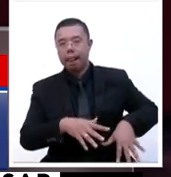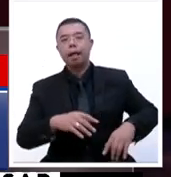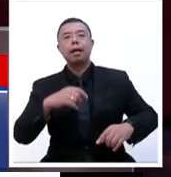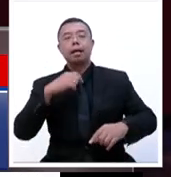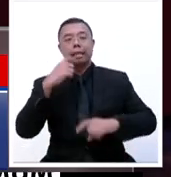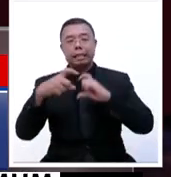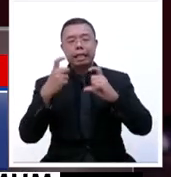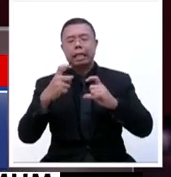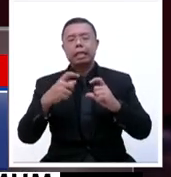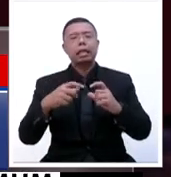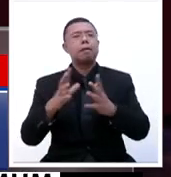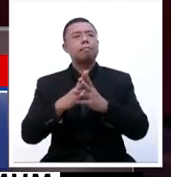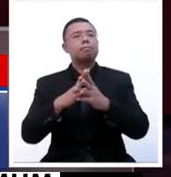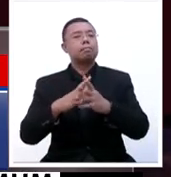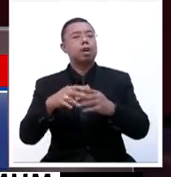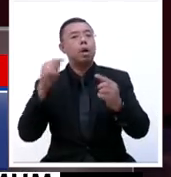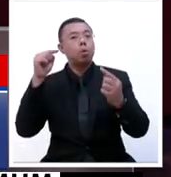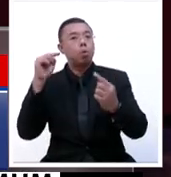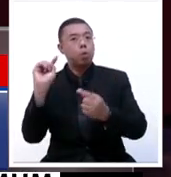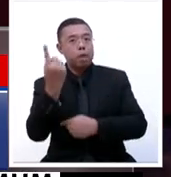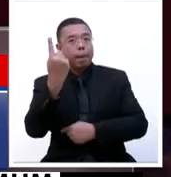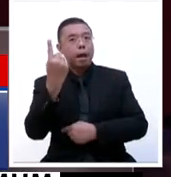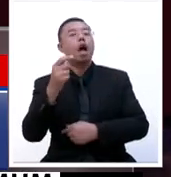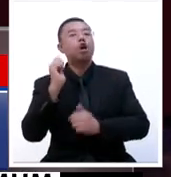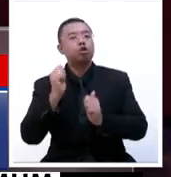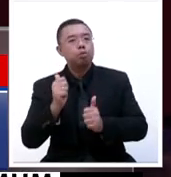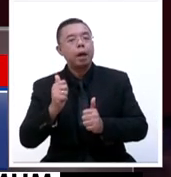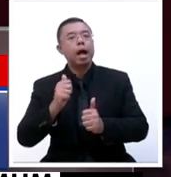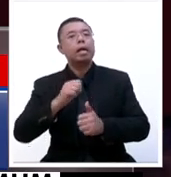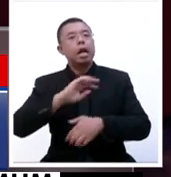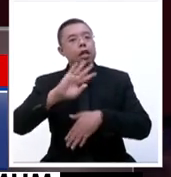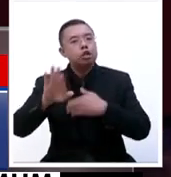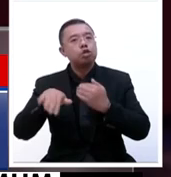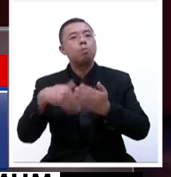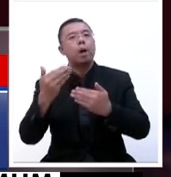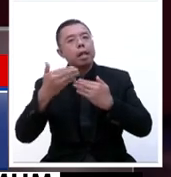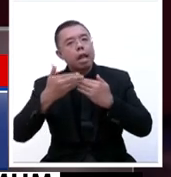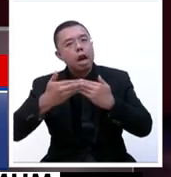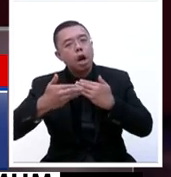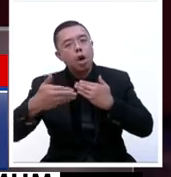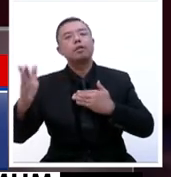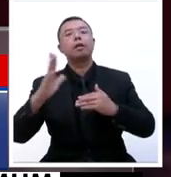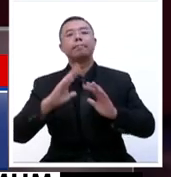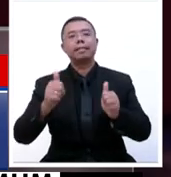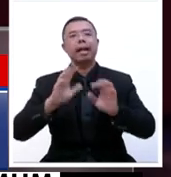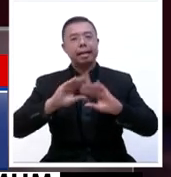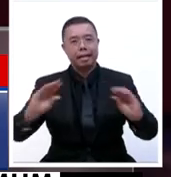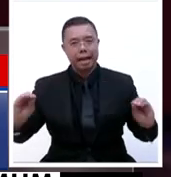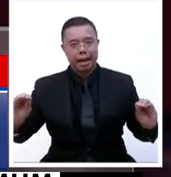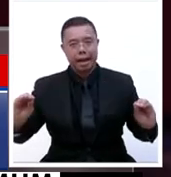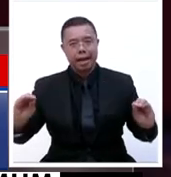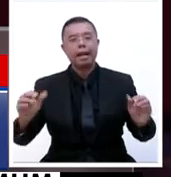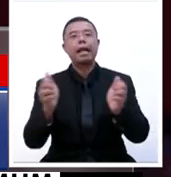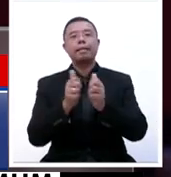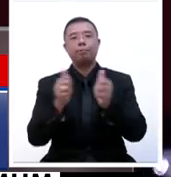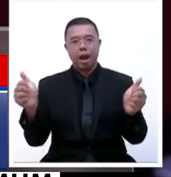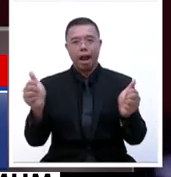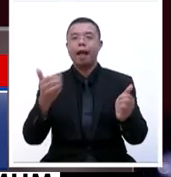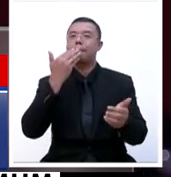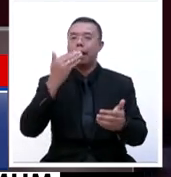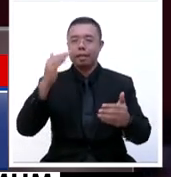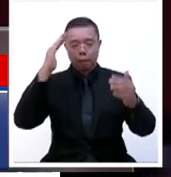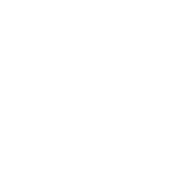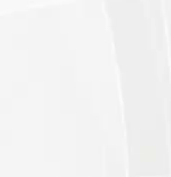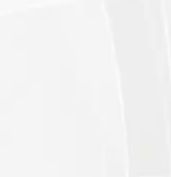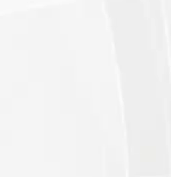besarnya di sini adalah keberlanjutan dan penyempurnaan Terima kasih wasalamualaikum